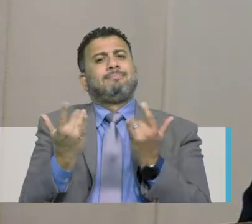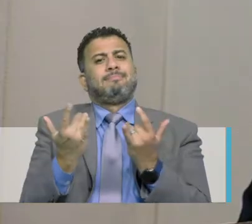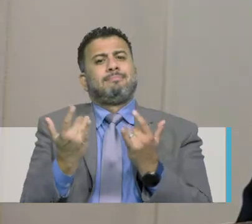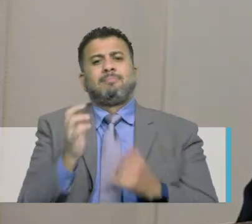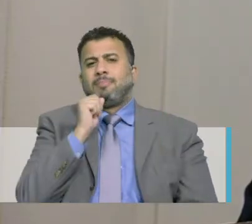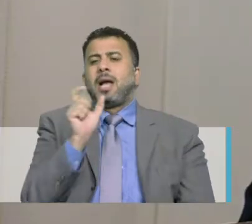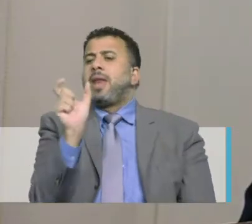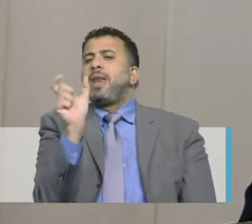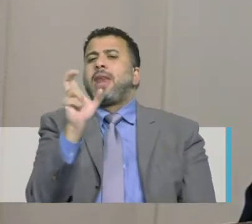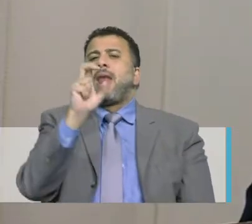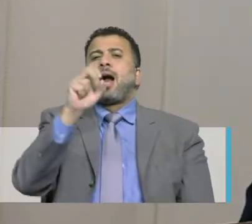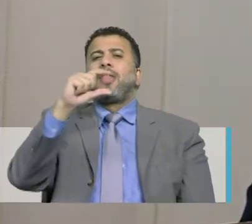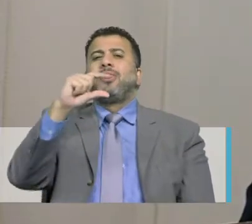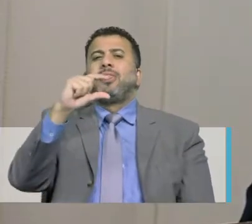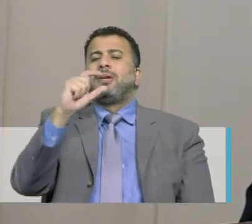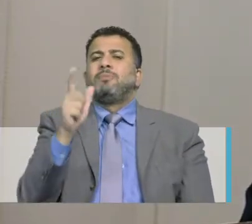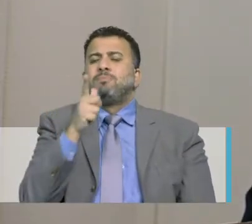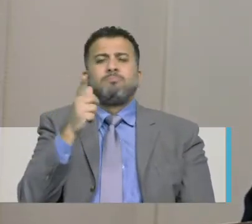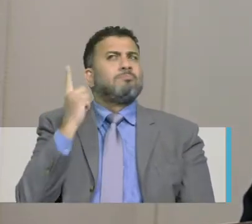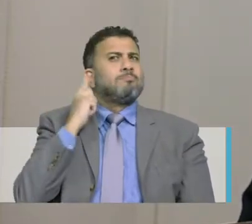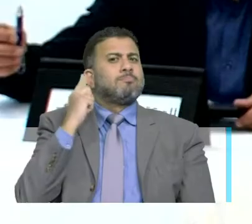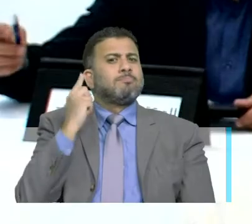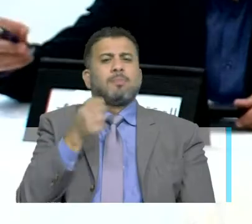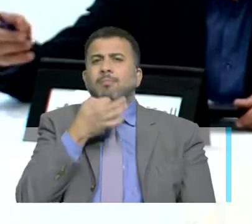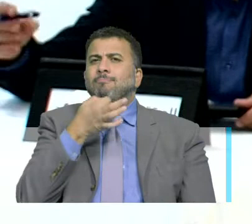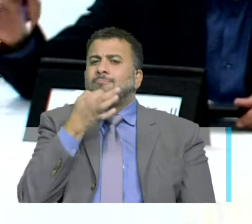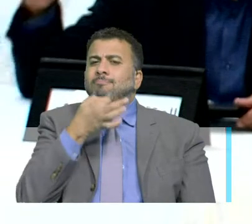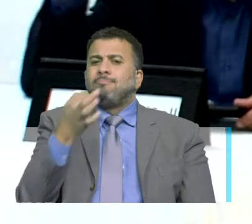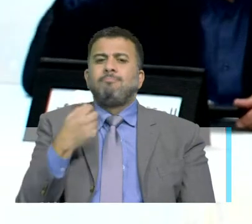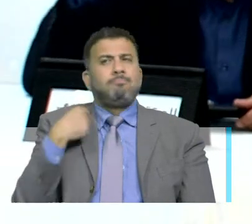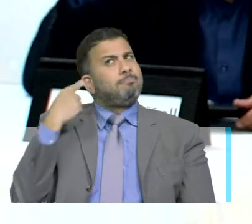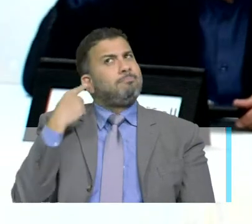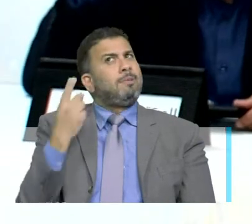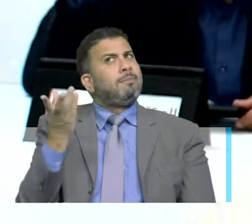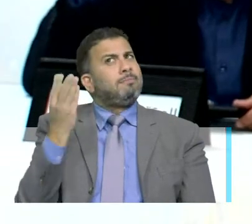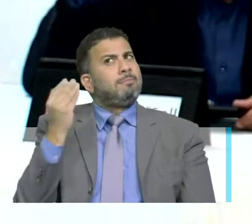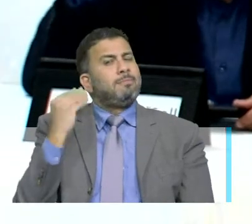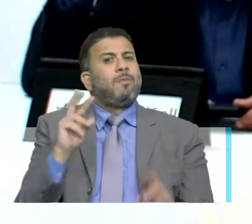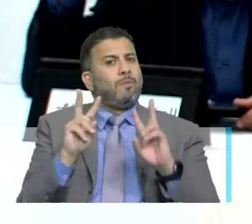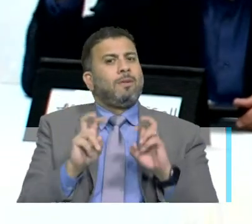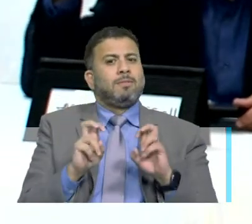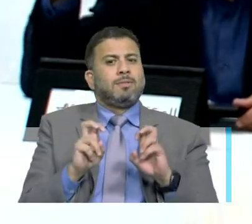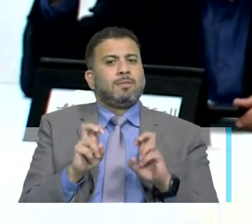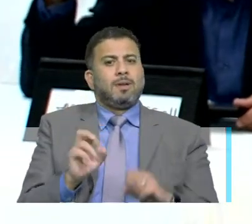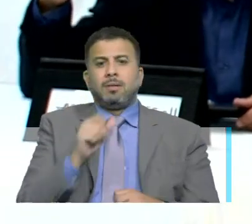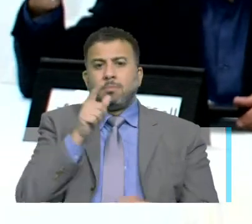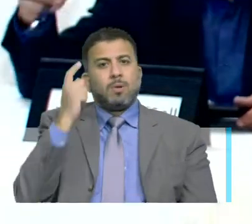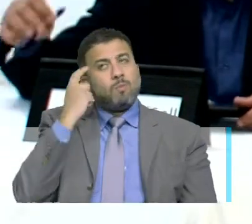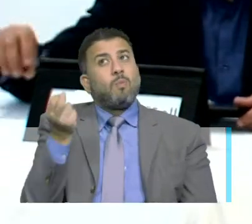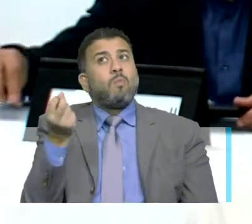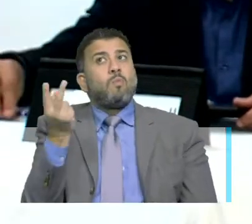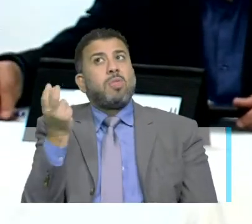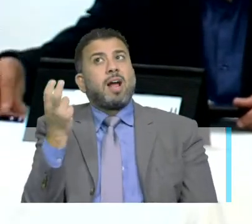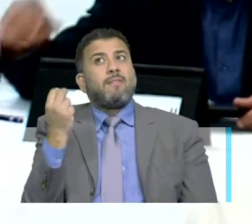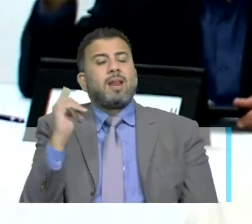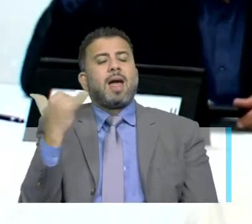التي وقبل أن تبدأ سمعنا هذه الشهادة فاستوقفتنا. نعم، والمثقفون العرب